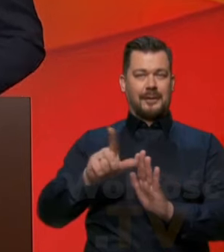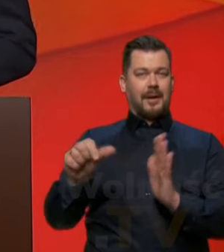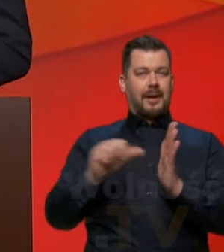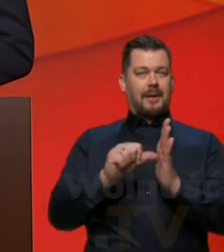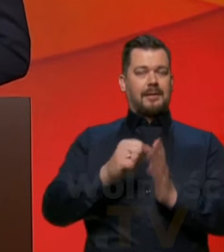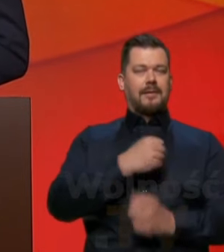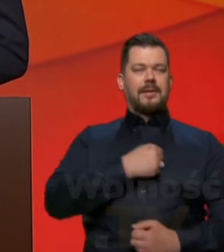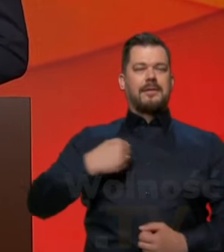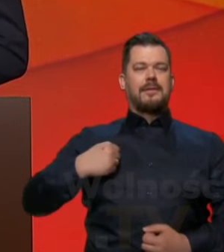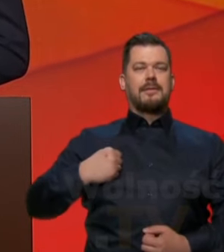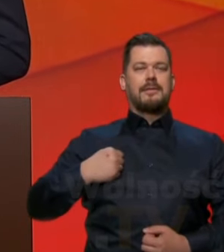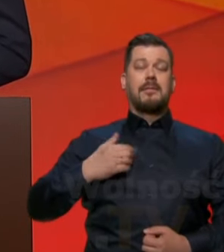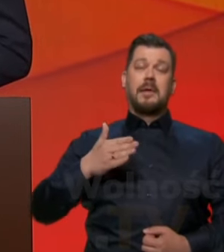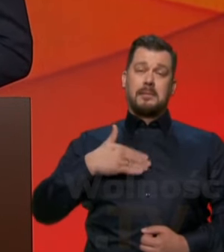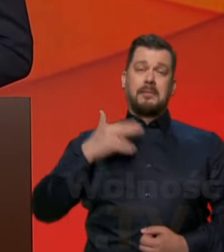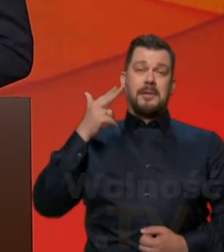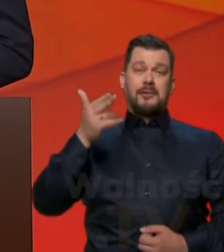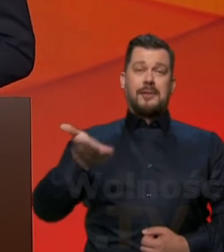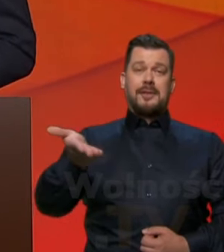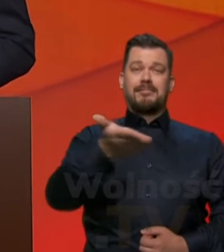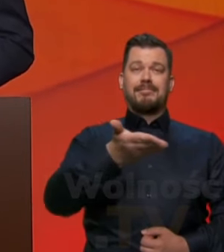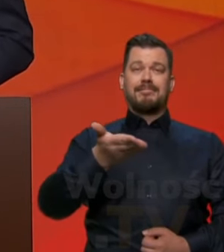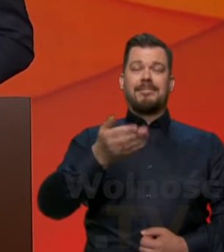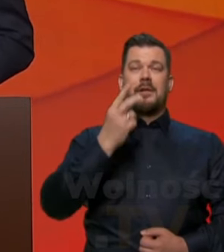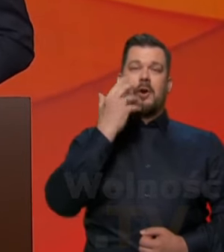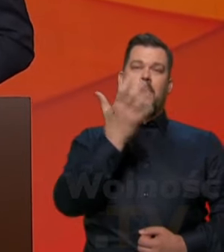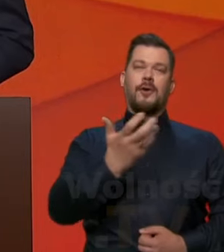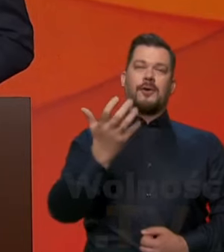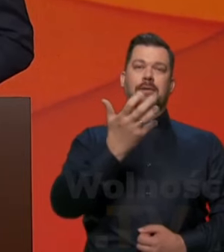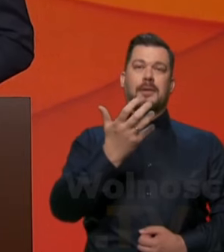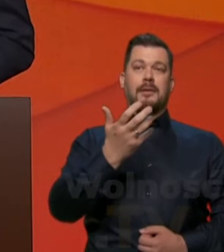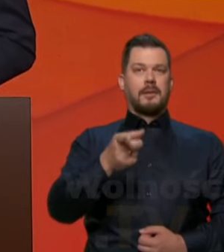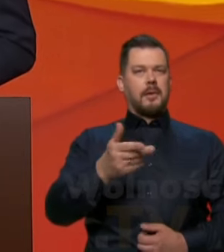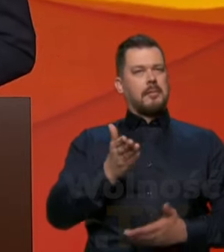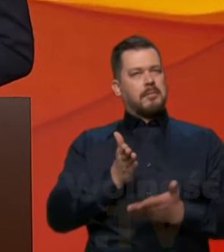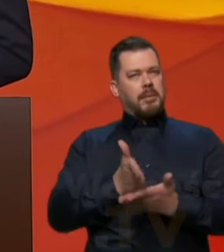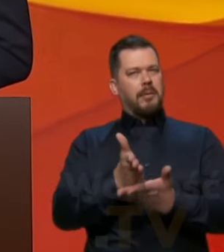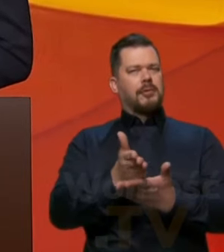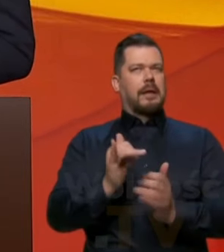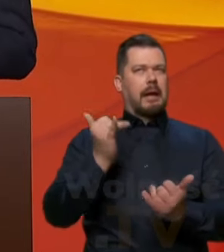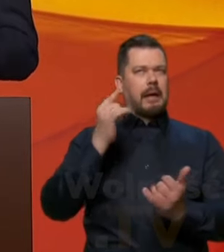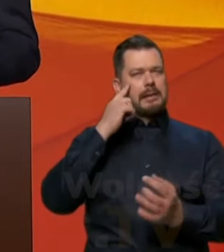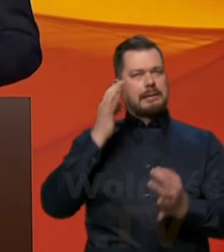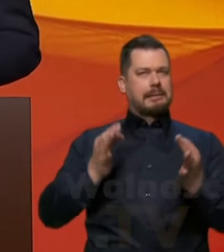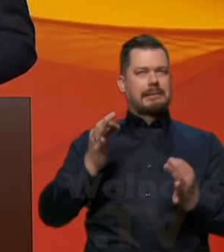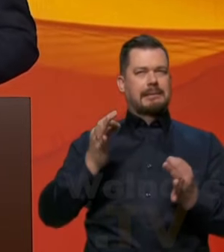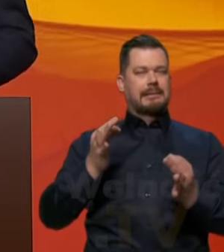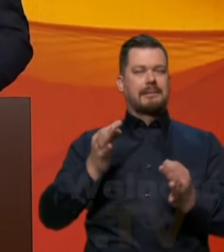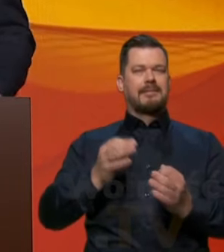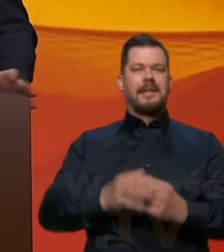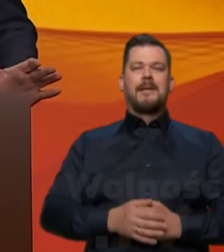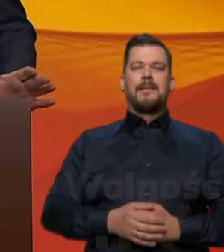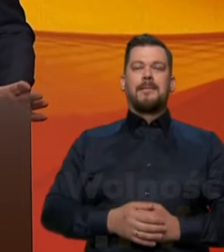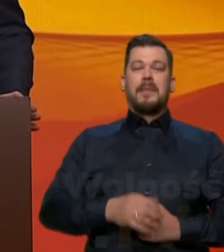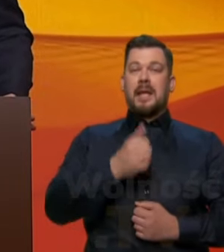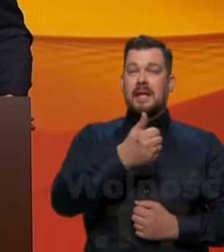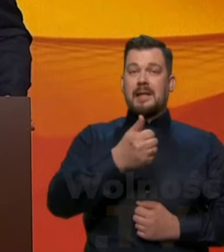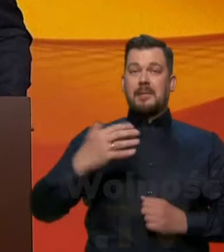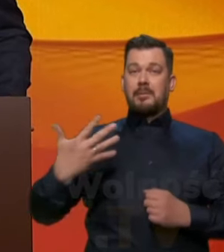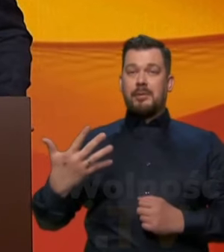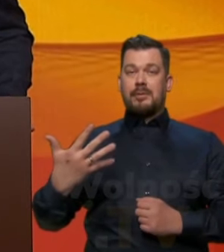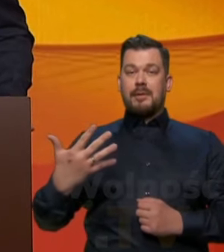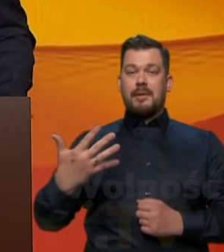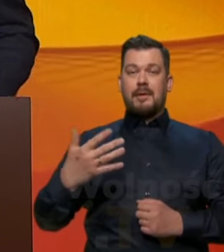Warszawy. Mamy nadzieję, że Państwu, widzom i wyborcom pomogła w rozwiązaniu wyborczych dylematów. Tym bardziej, że 1/5